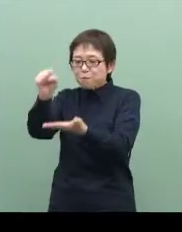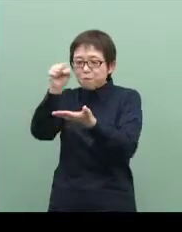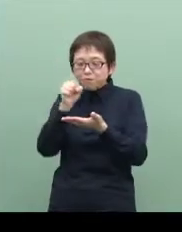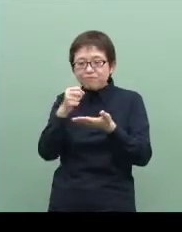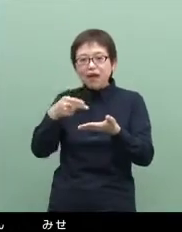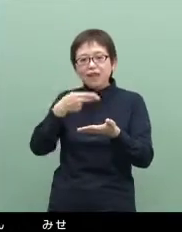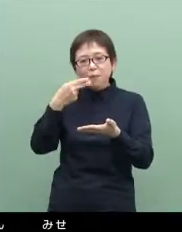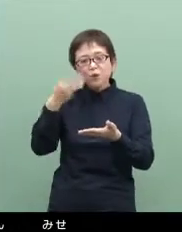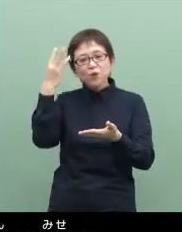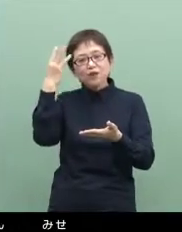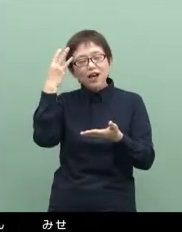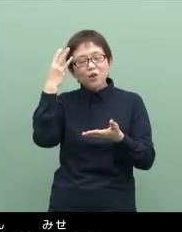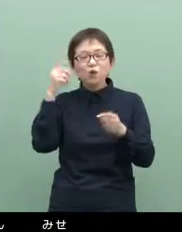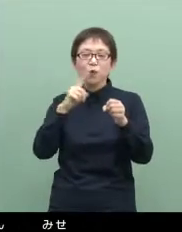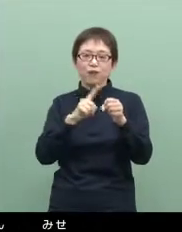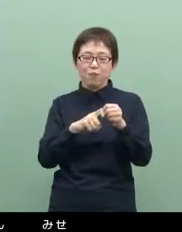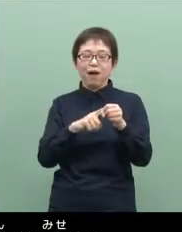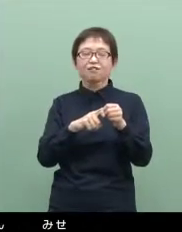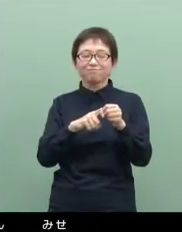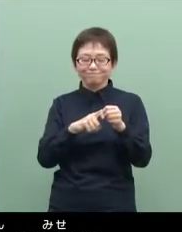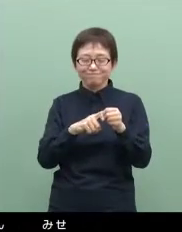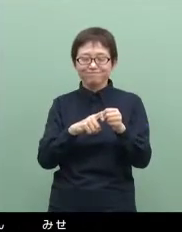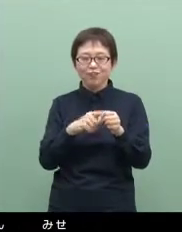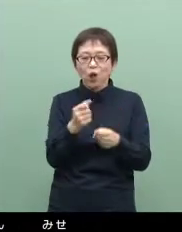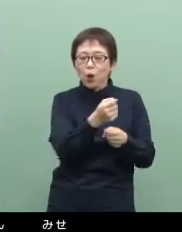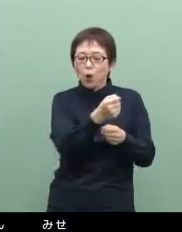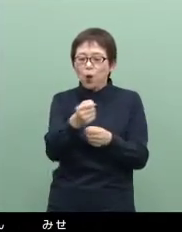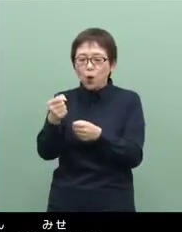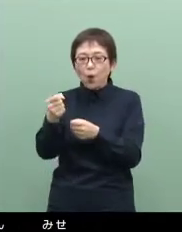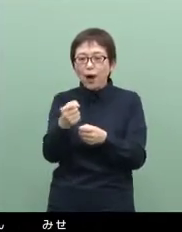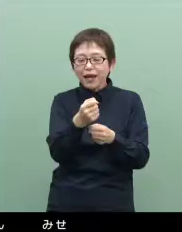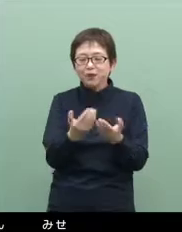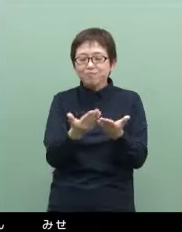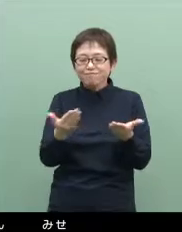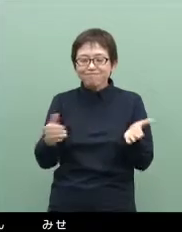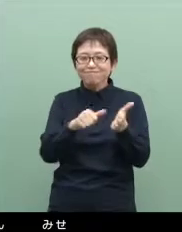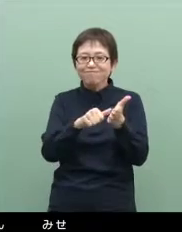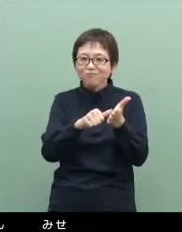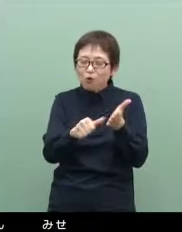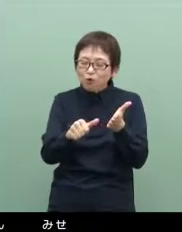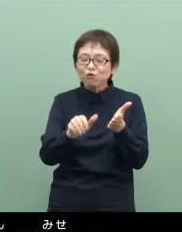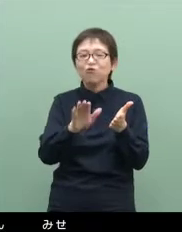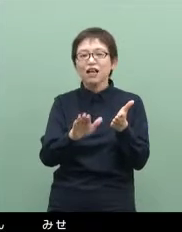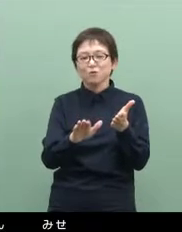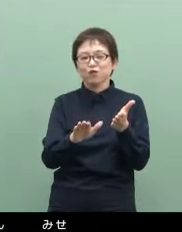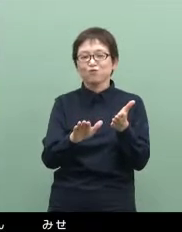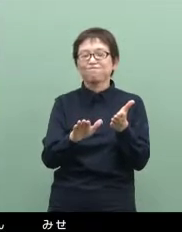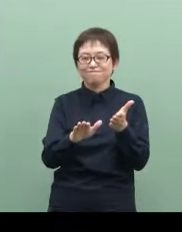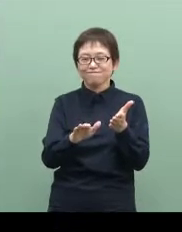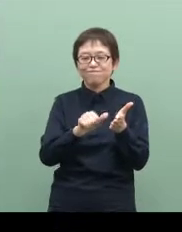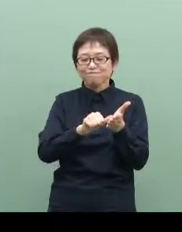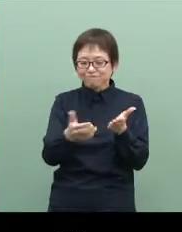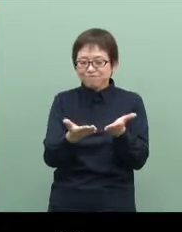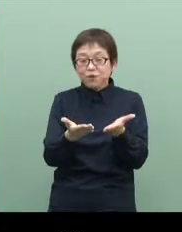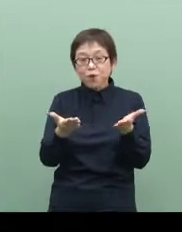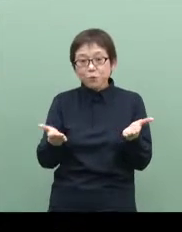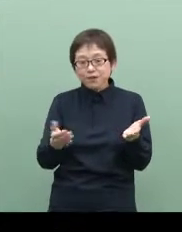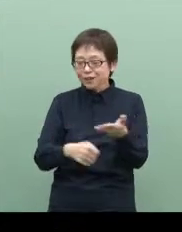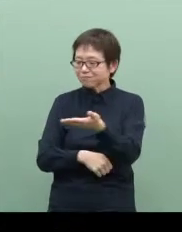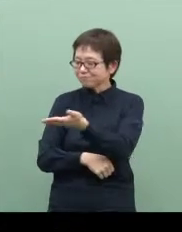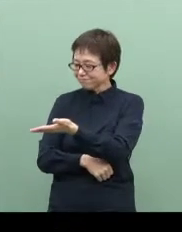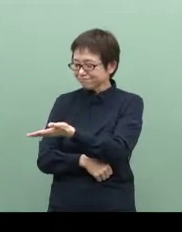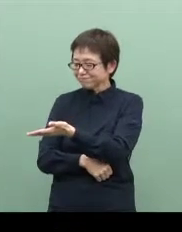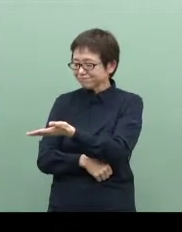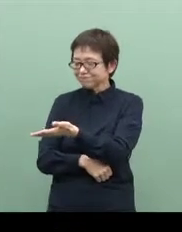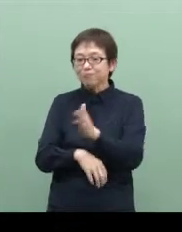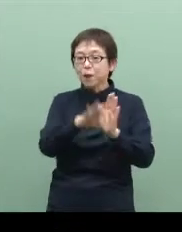考としてもらうため、長崎県健康づくり応援の店の登録事業を行っています。登録店では3つの